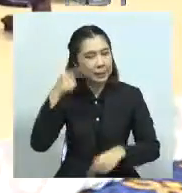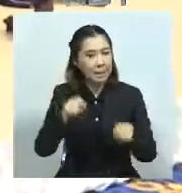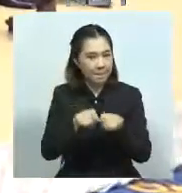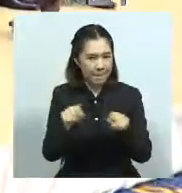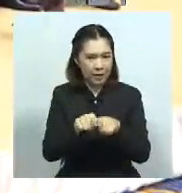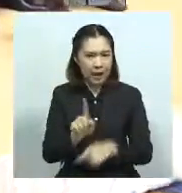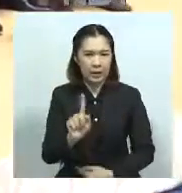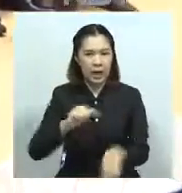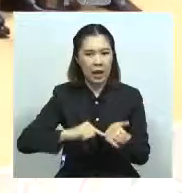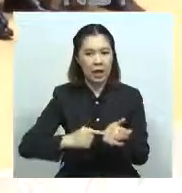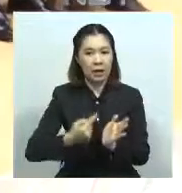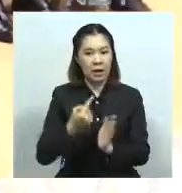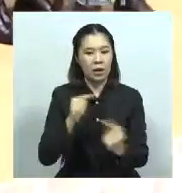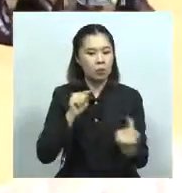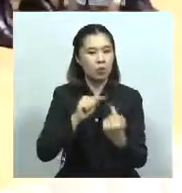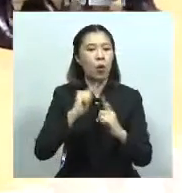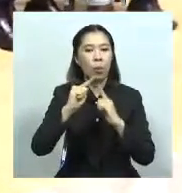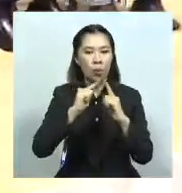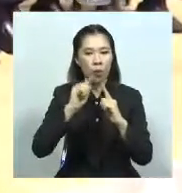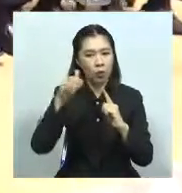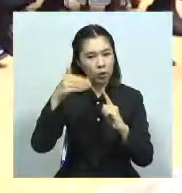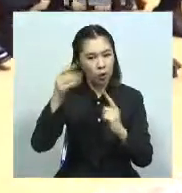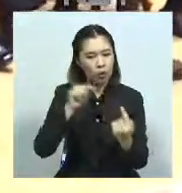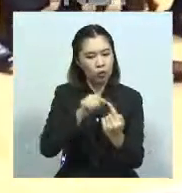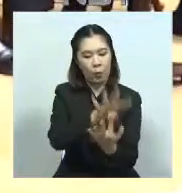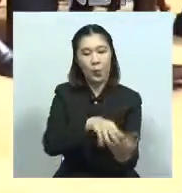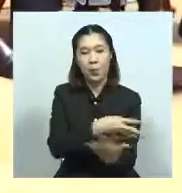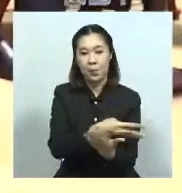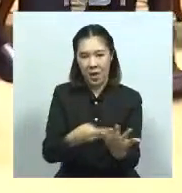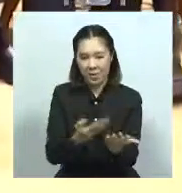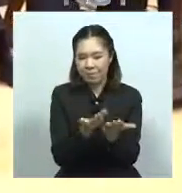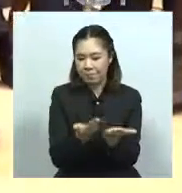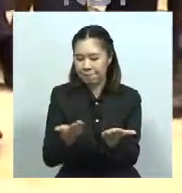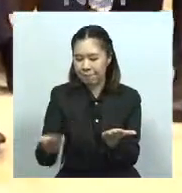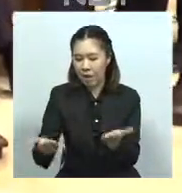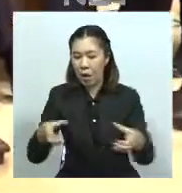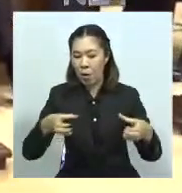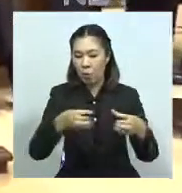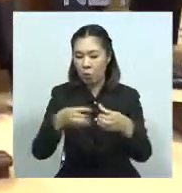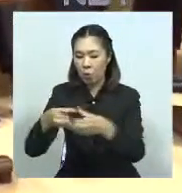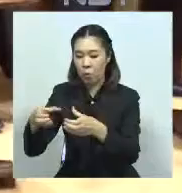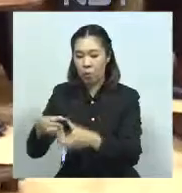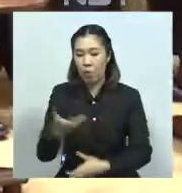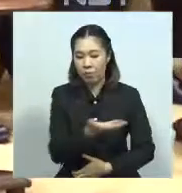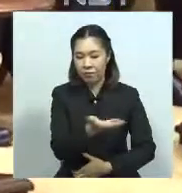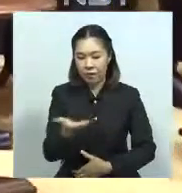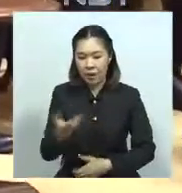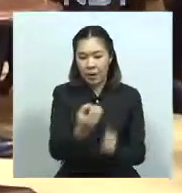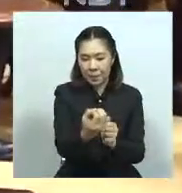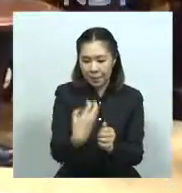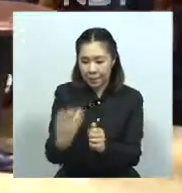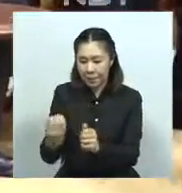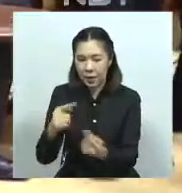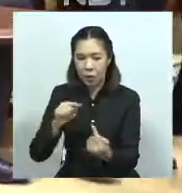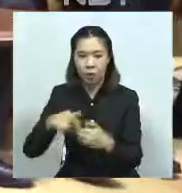ราเริ่มจากการพูดคุยในเชิงนโยบายนะครับแต่ละพรรคมีนโยบายที่ได้นำเสนอกับพี่น้องประช